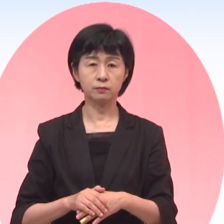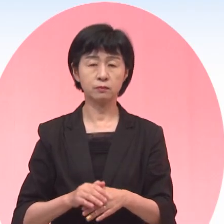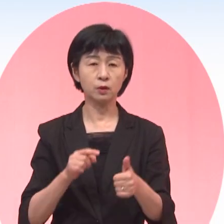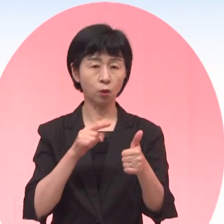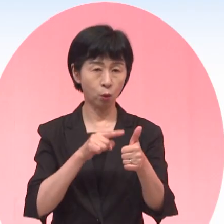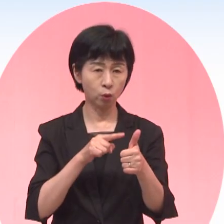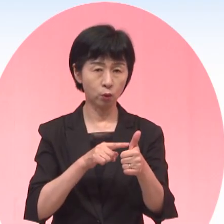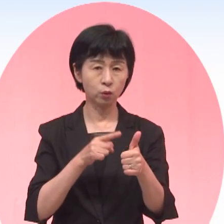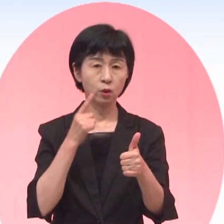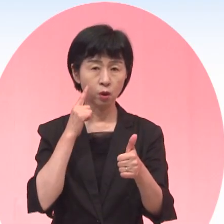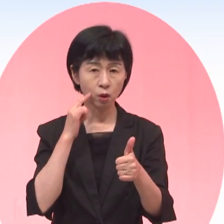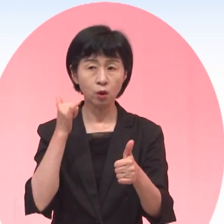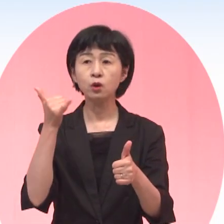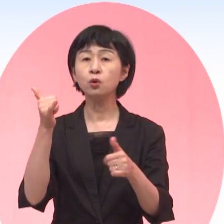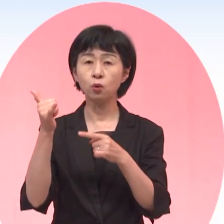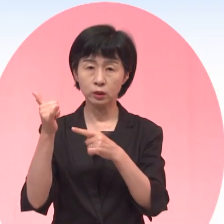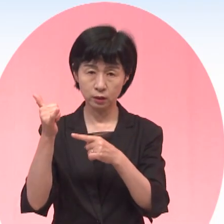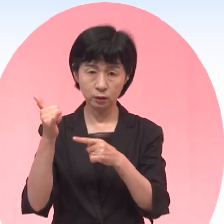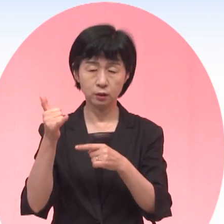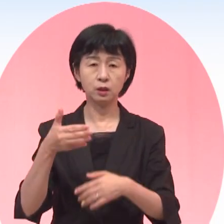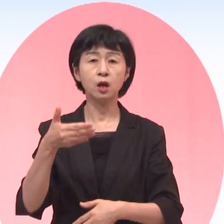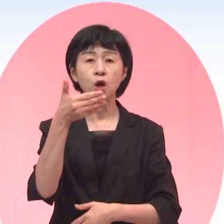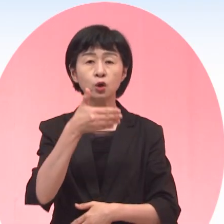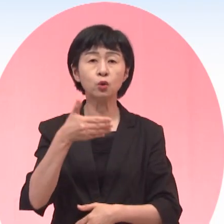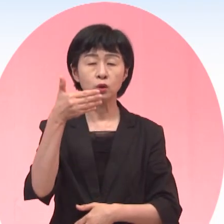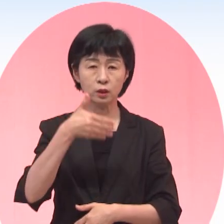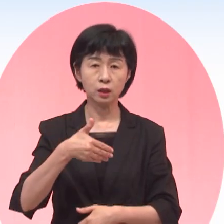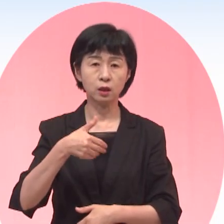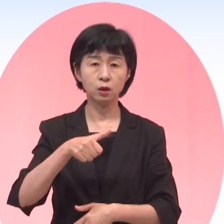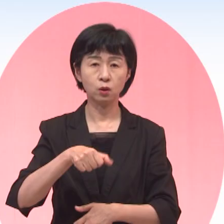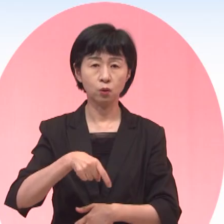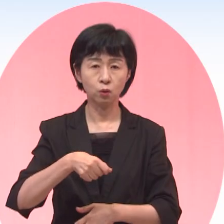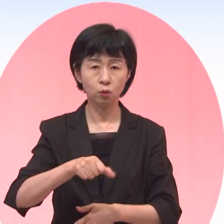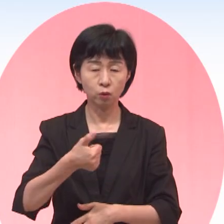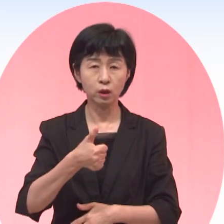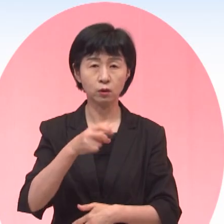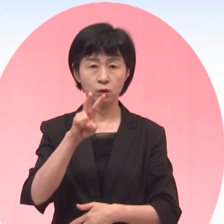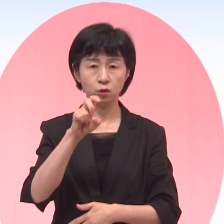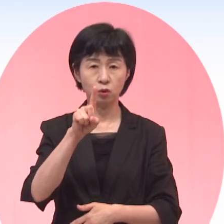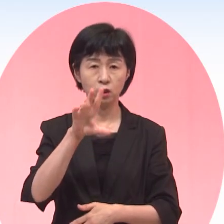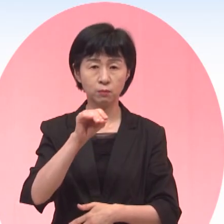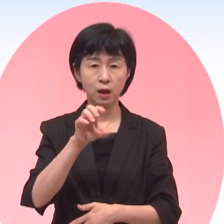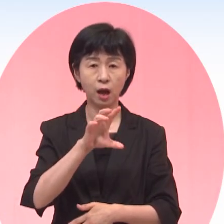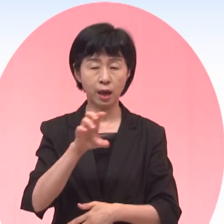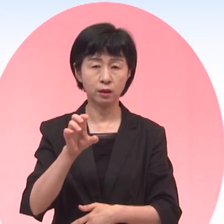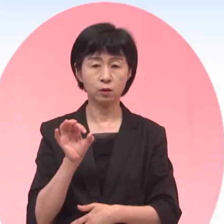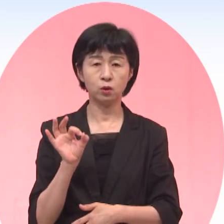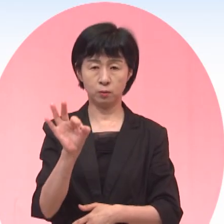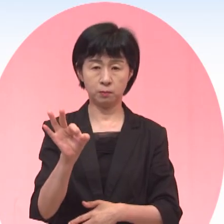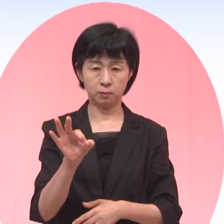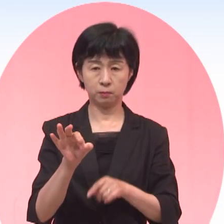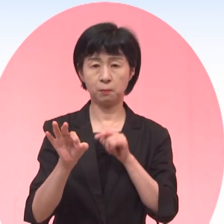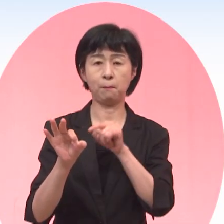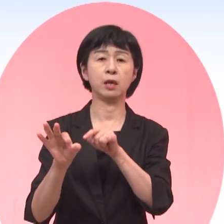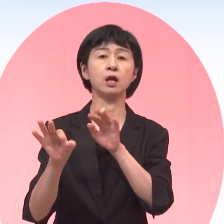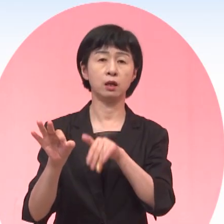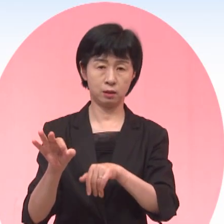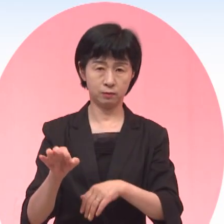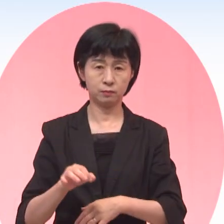、小学生の保護者に9521万円の支払いが命じられ